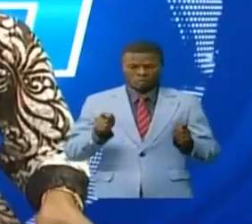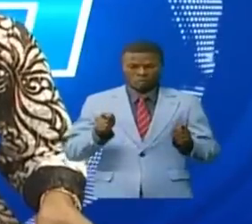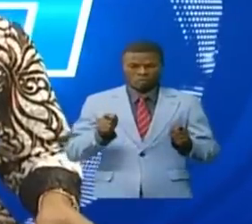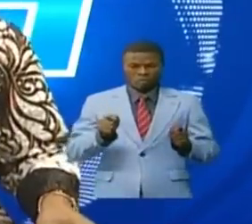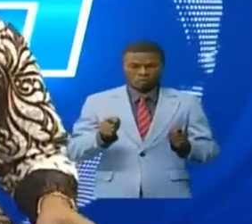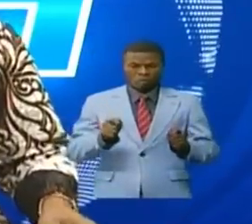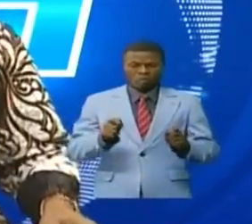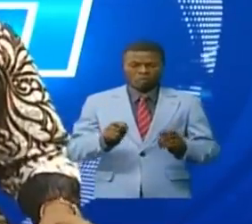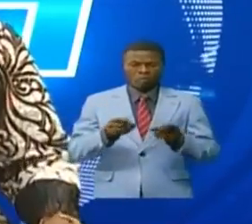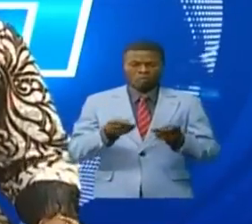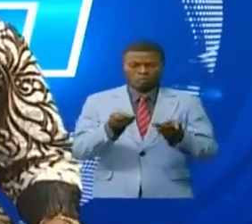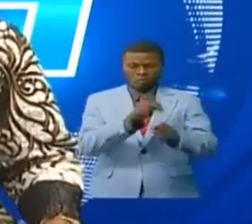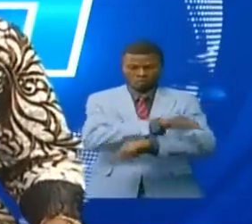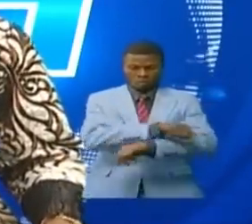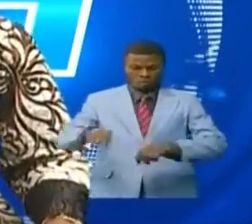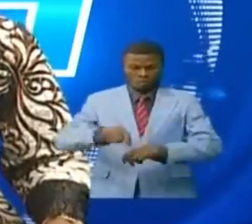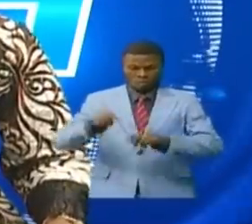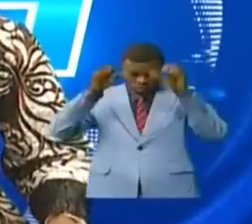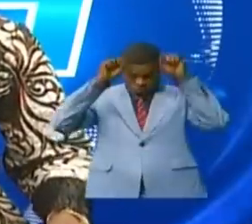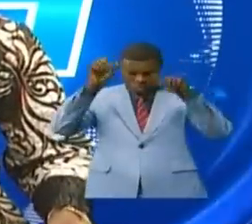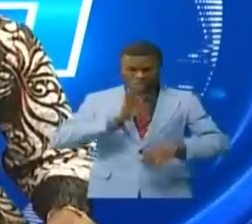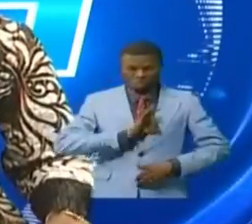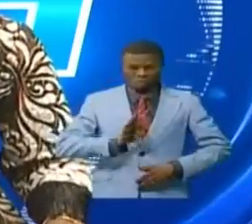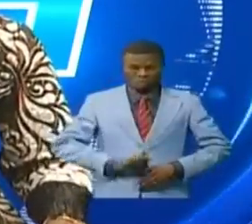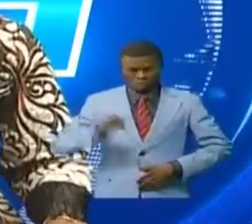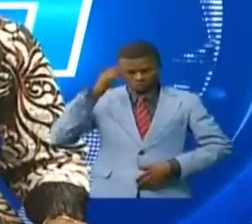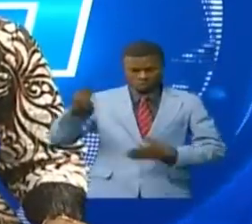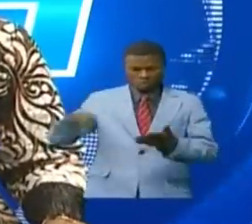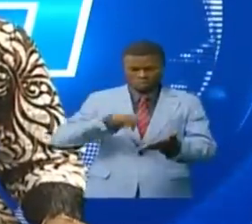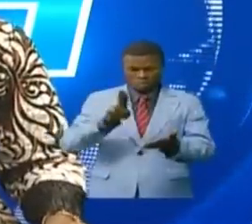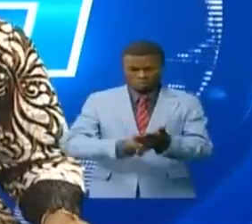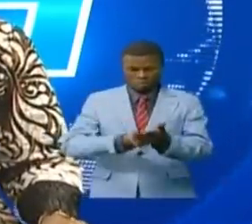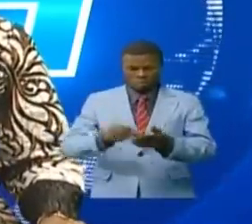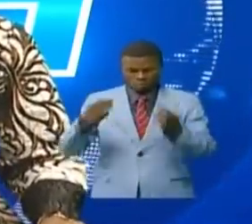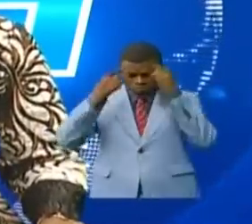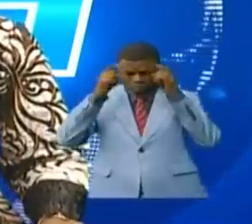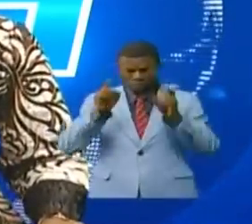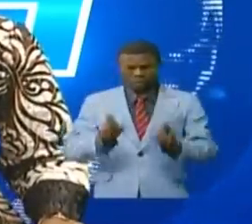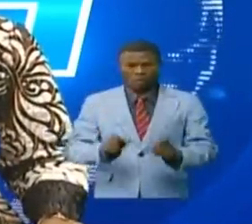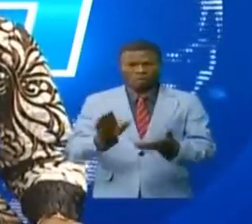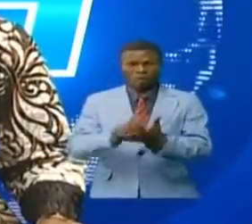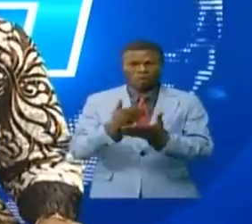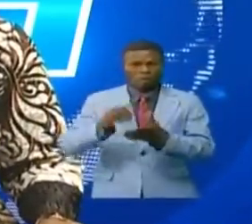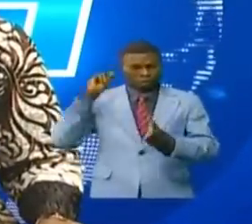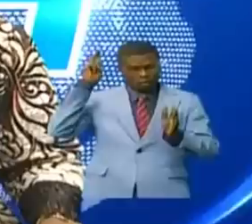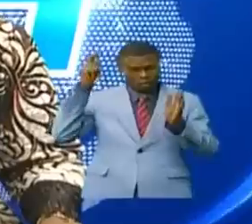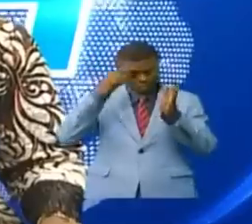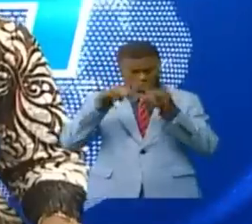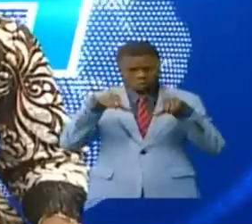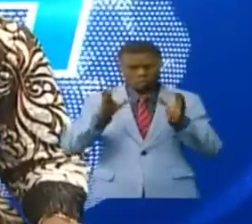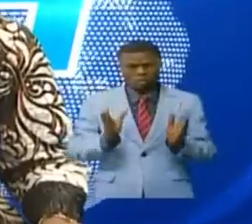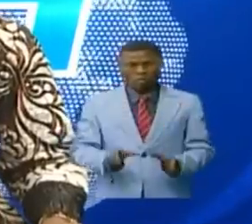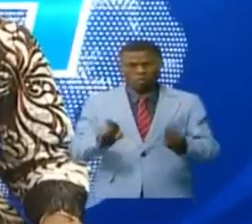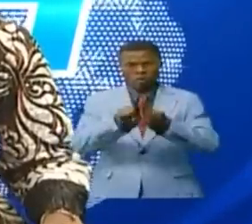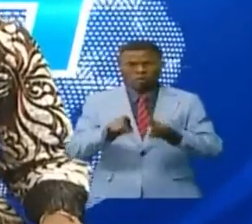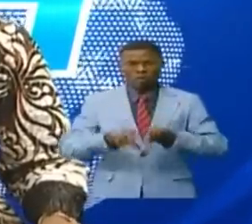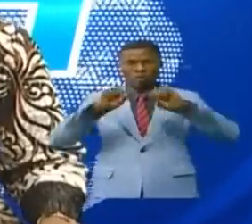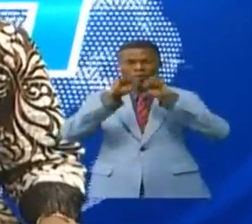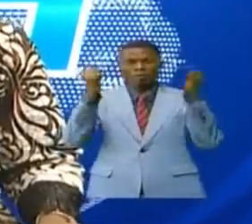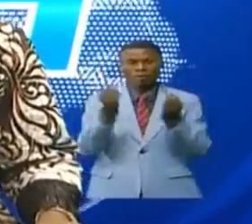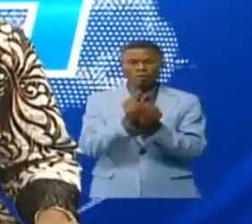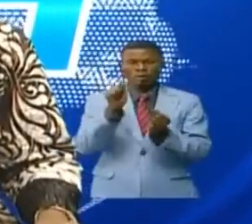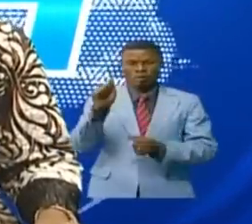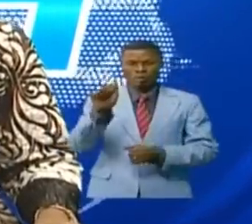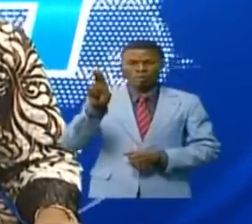La cité de l'Union africaine pour la signature d'un protocole d'accord entre le gouvernement congolais et la société ARIS.